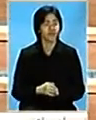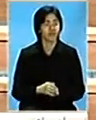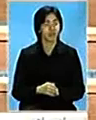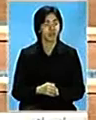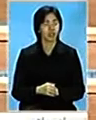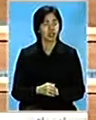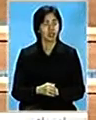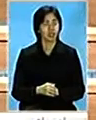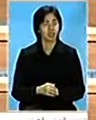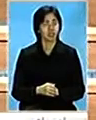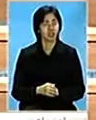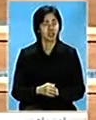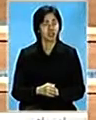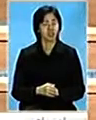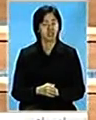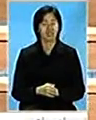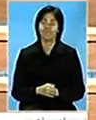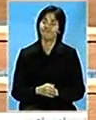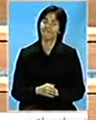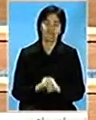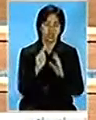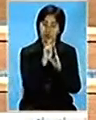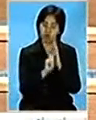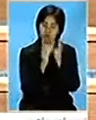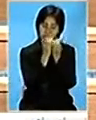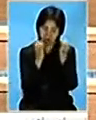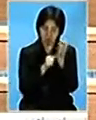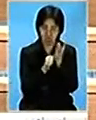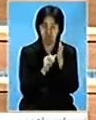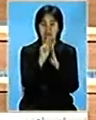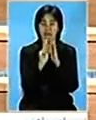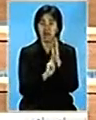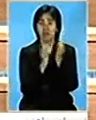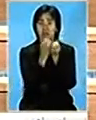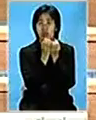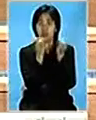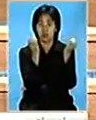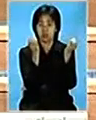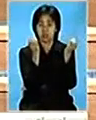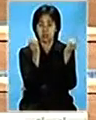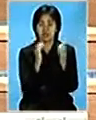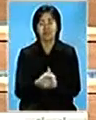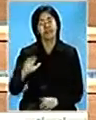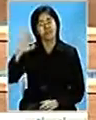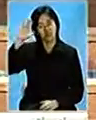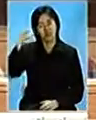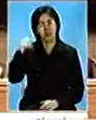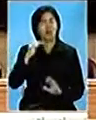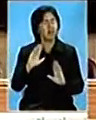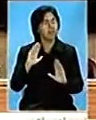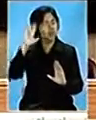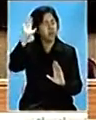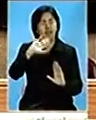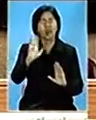นั้นจะมากล่าวหารัฐธรรมนูญหรือจะมาแก้ไขรัฐธรรมนูญ เดี๋ยวมีผู้ประท้วงอ่ะว่าอย่าประท้วงเลย